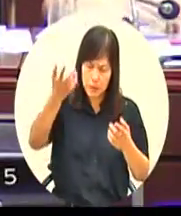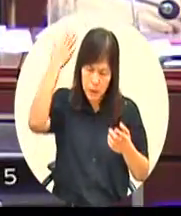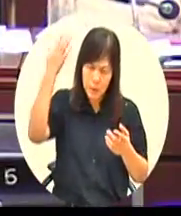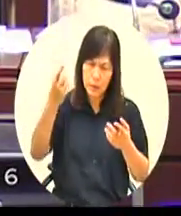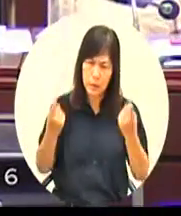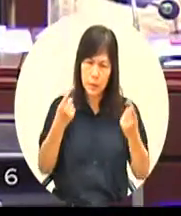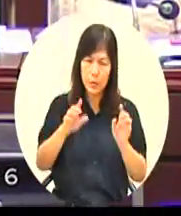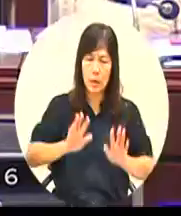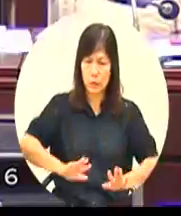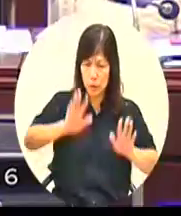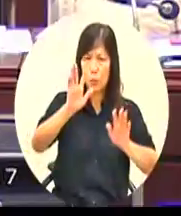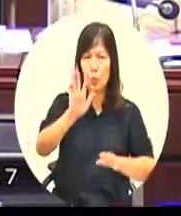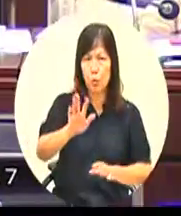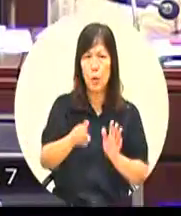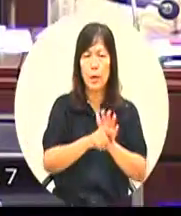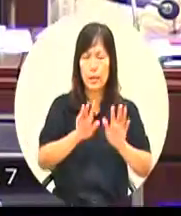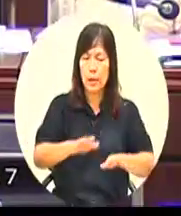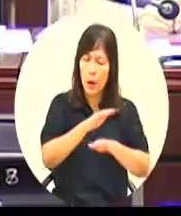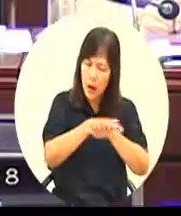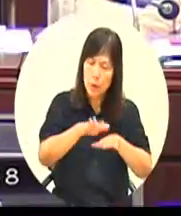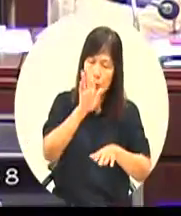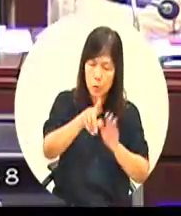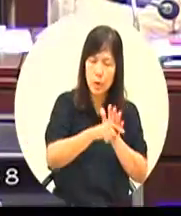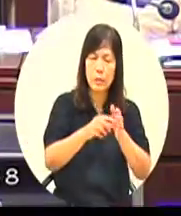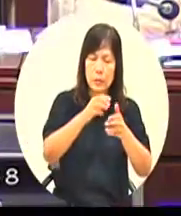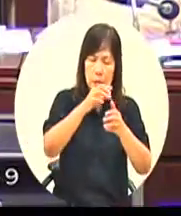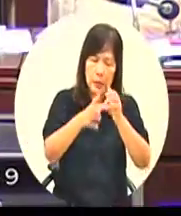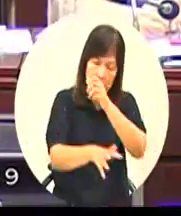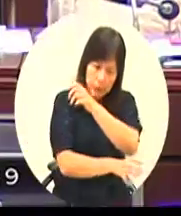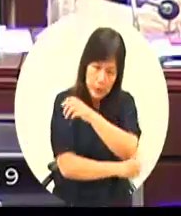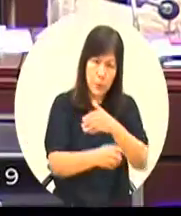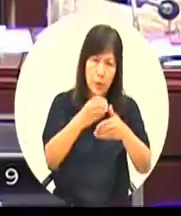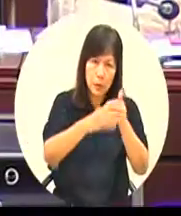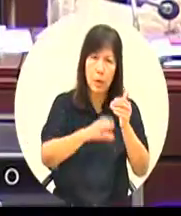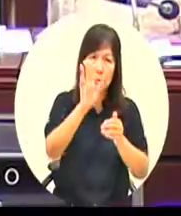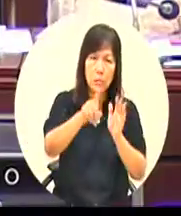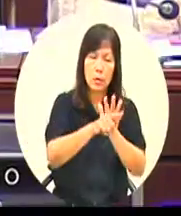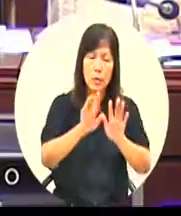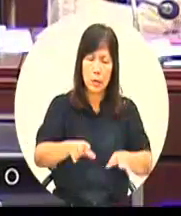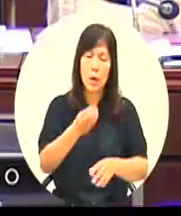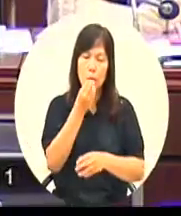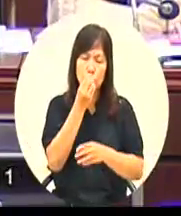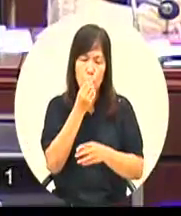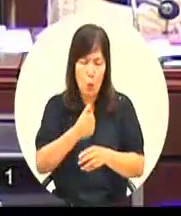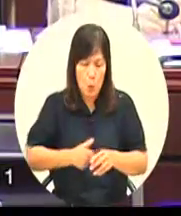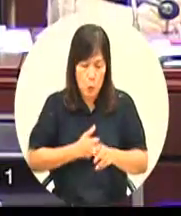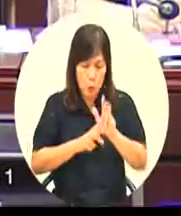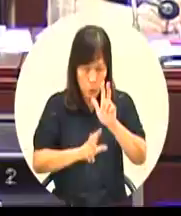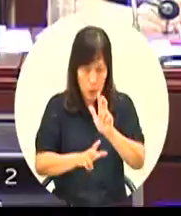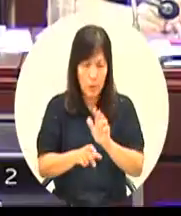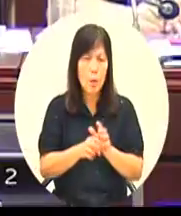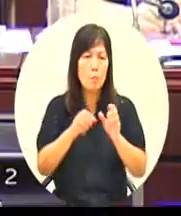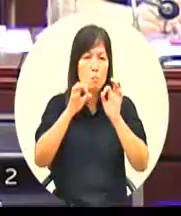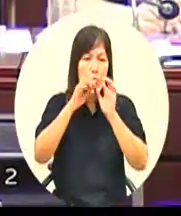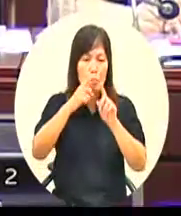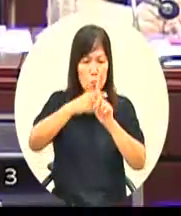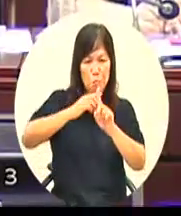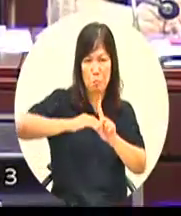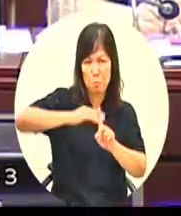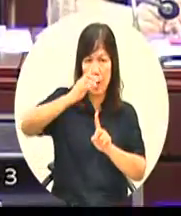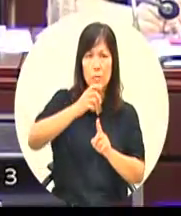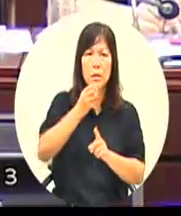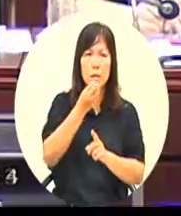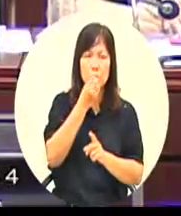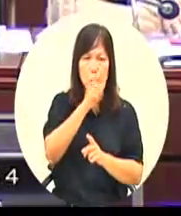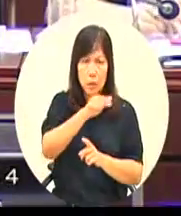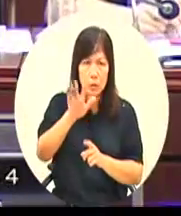且希望不只是安全哦，安全是基本条件了。接下来应该是吃到很真实、好品质的食物，另外就是要